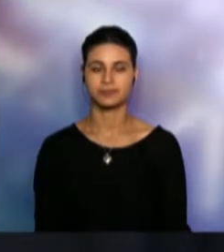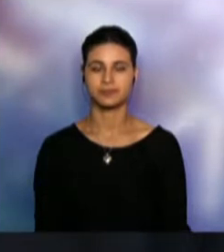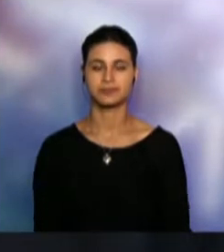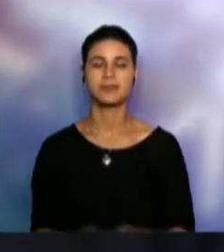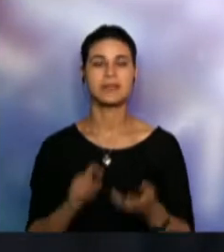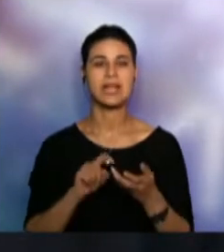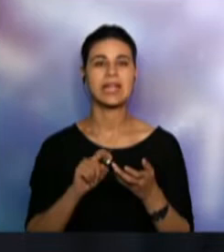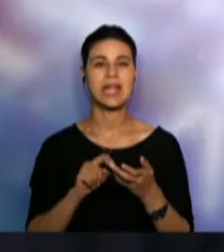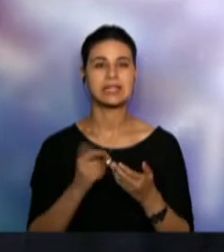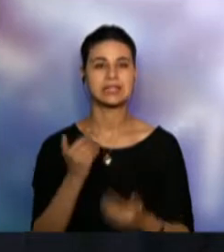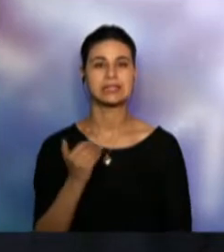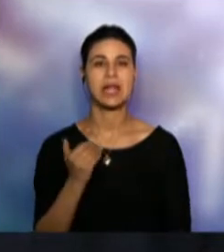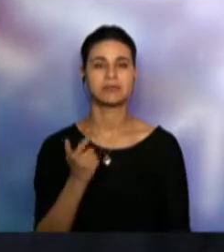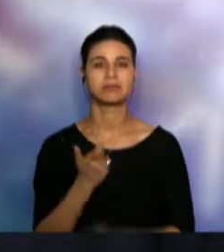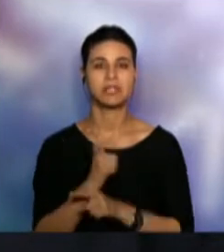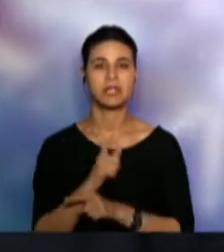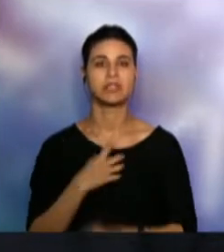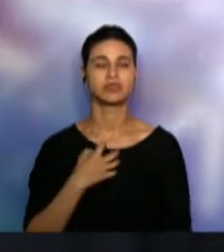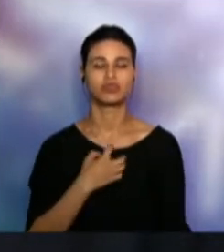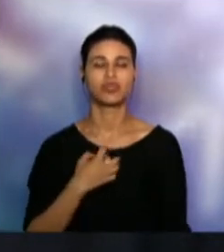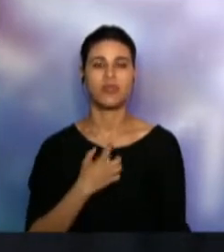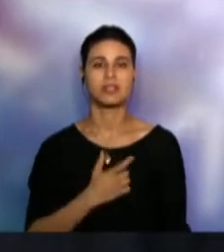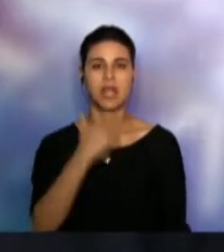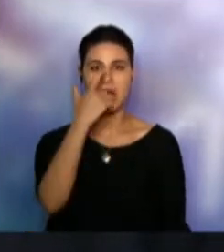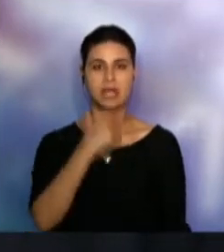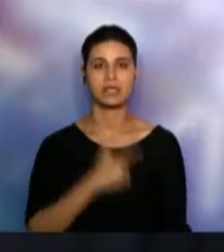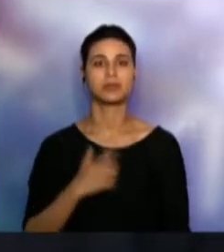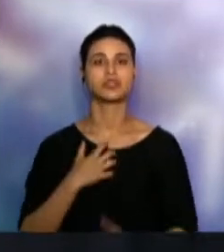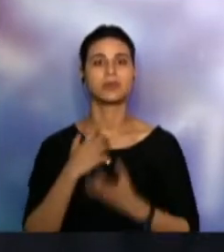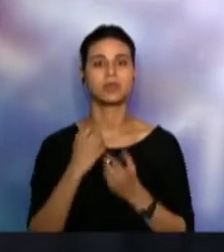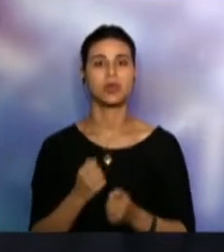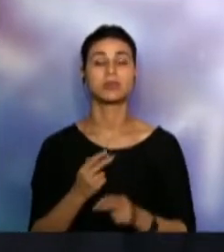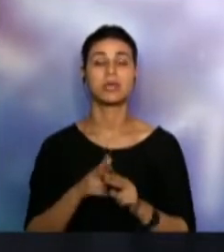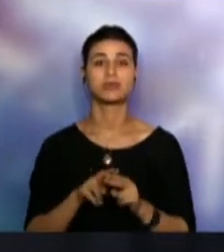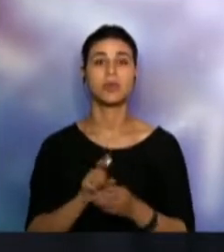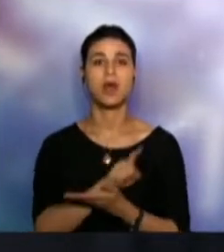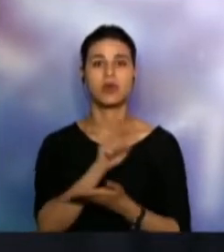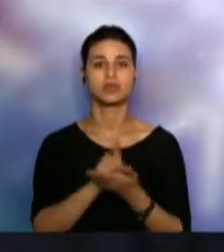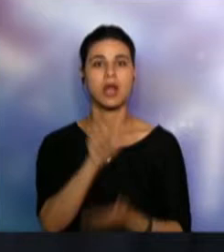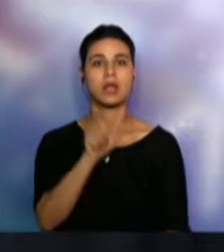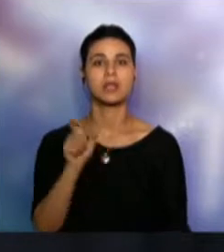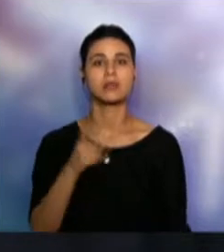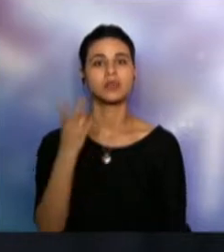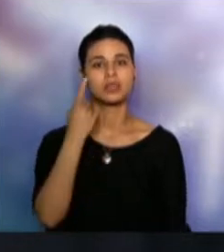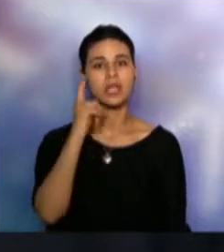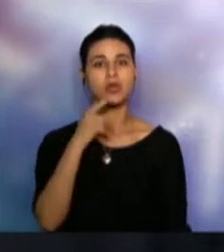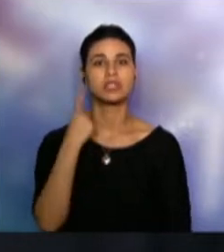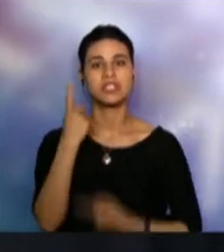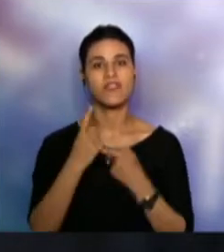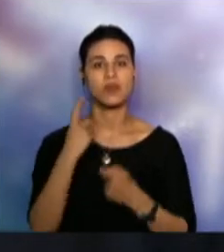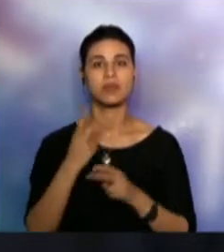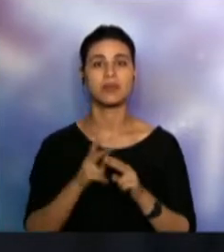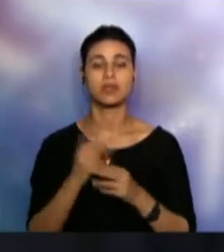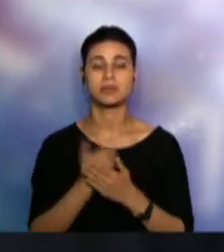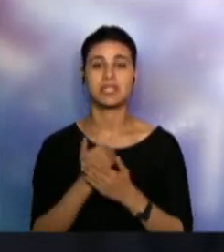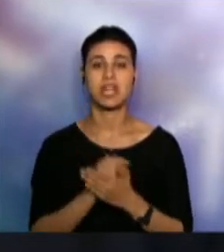გენეტიკის როლი უმნიშვნელოვანესია ადამიანის ჯანმრთელობაზე, ამიტომ აუცილებელია საზოგადოება იყოს ინფორმირებული იმ სიახლეების შესახებ, რაც